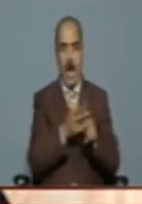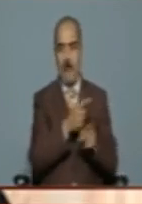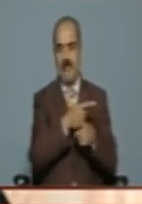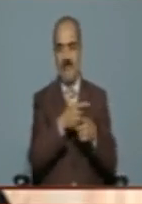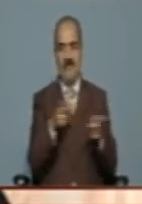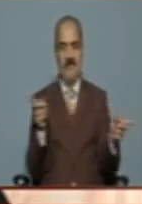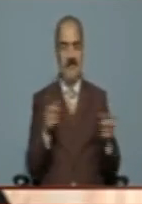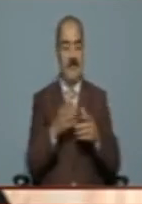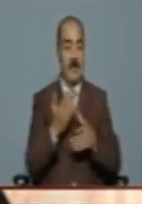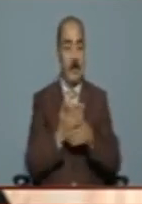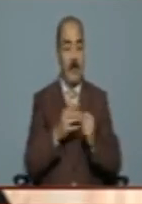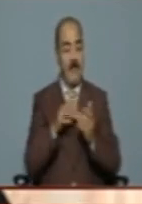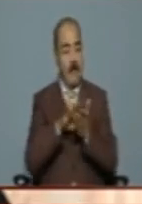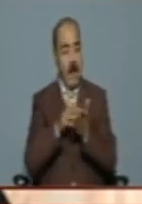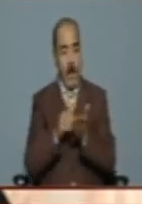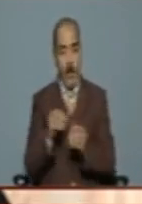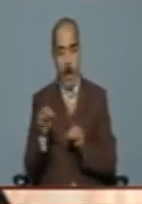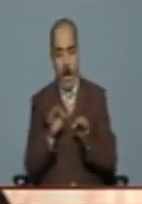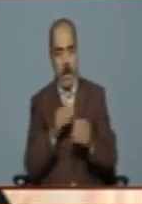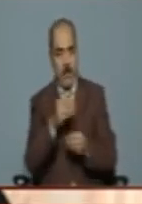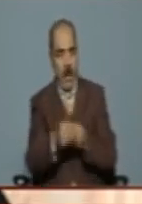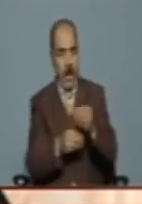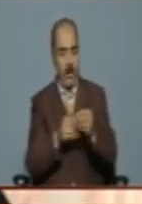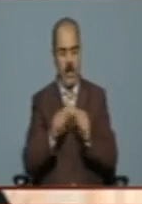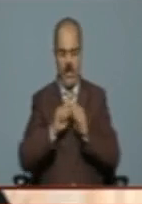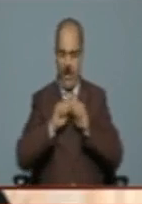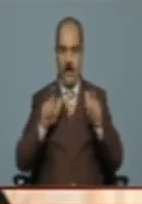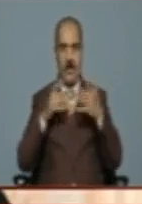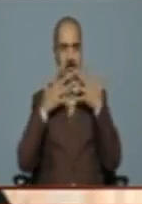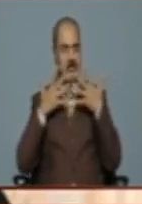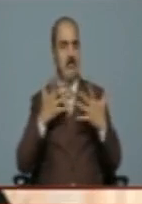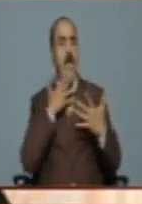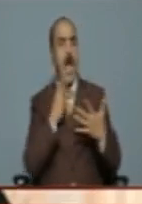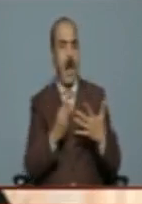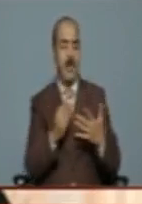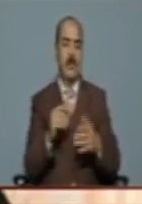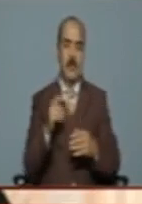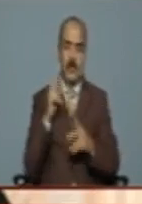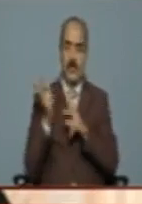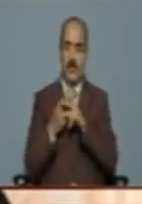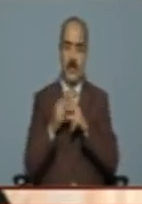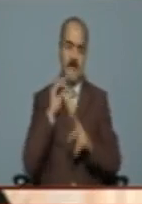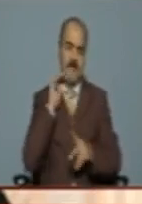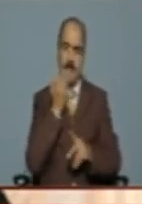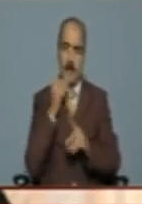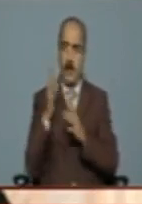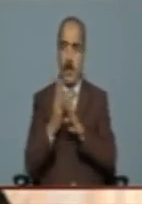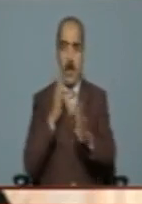الذين رسموا مستقبلهم بأحرف من نور من خلال مشاركتهم في هذه